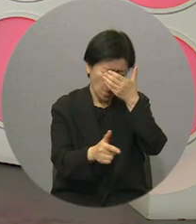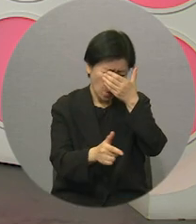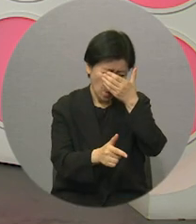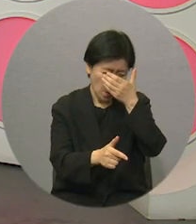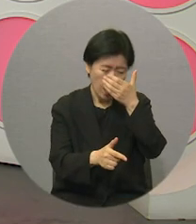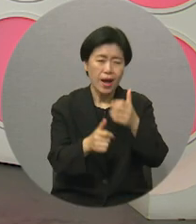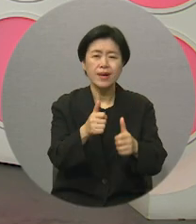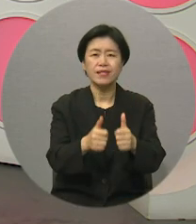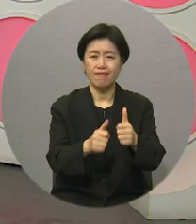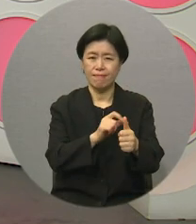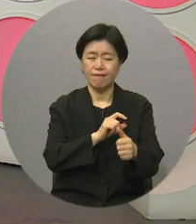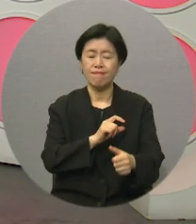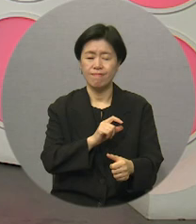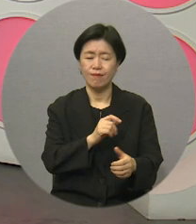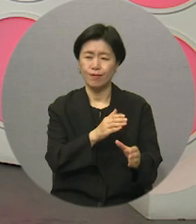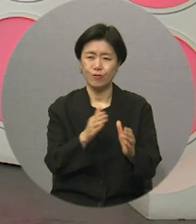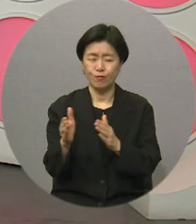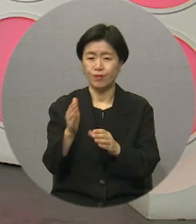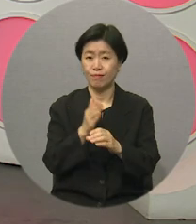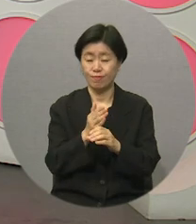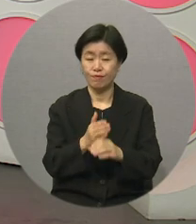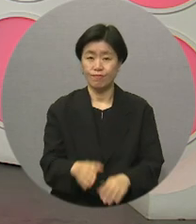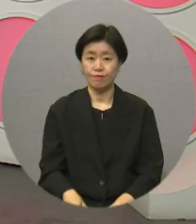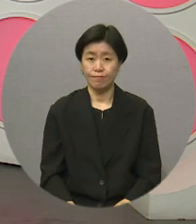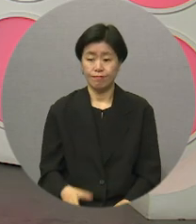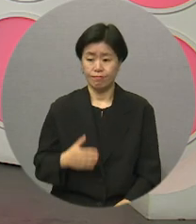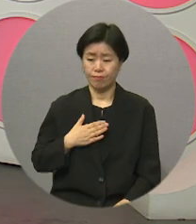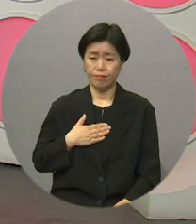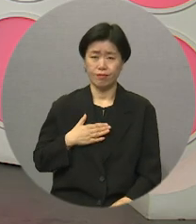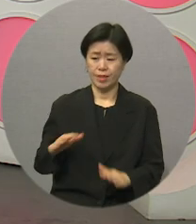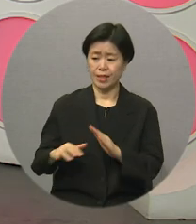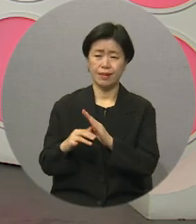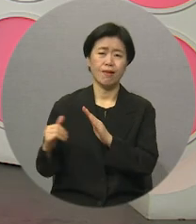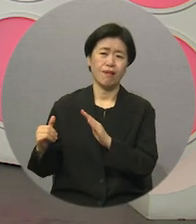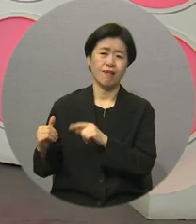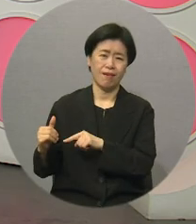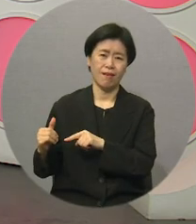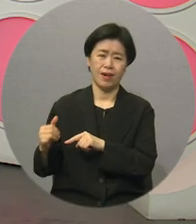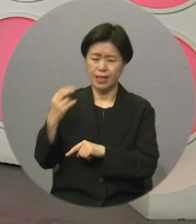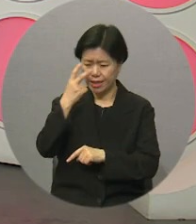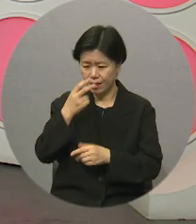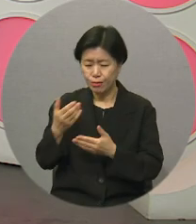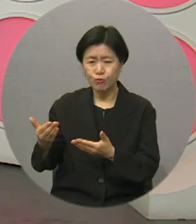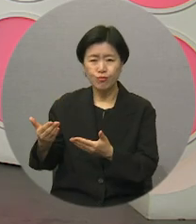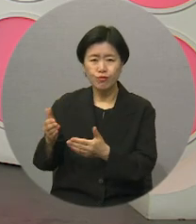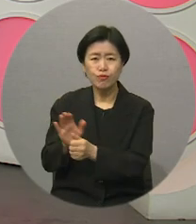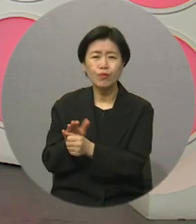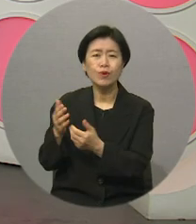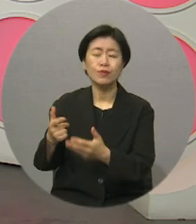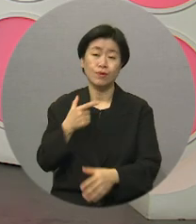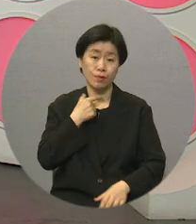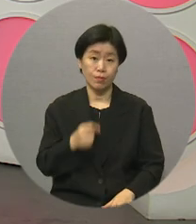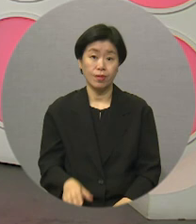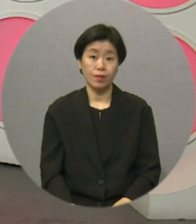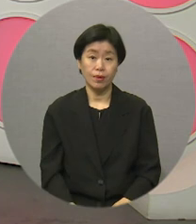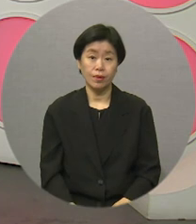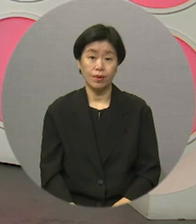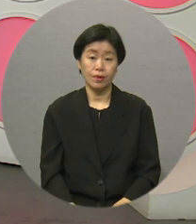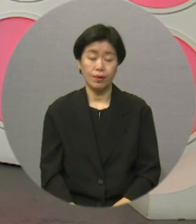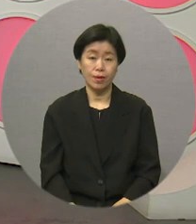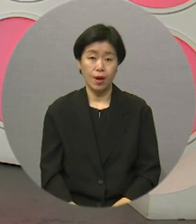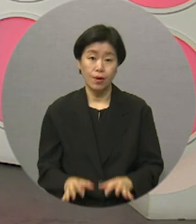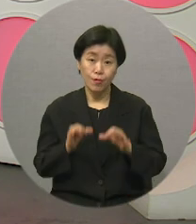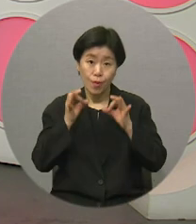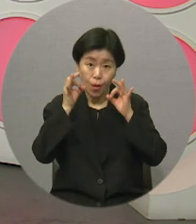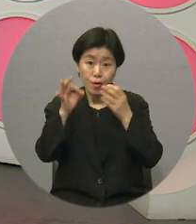아직은 젊기에 이 기회를 놓치지 않으려 합니다. 어둡고 긴 터널도 결국